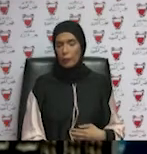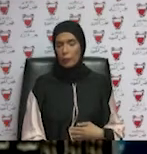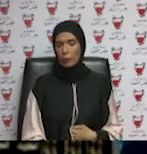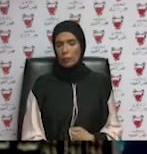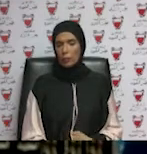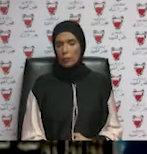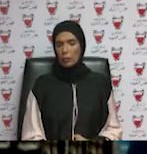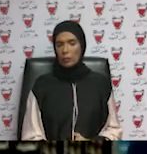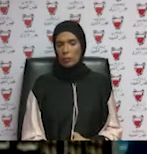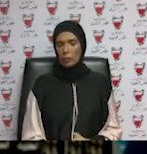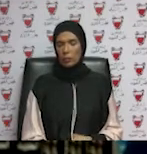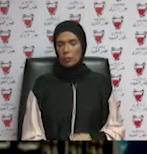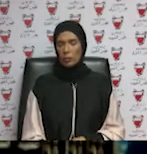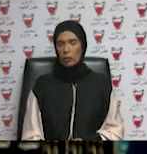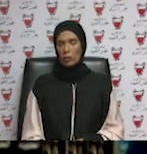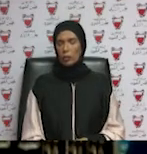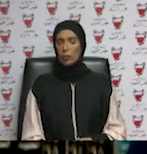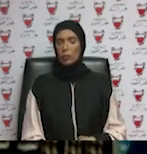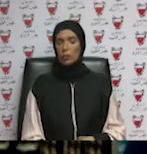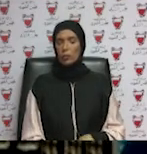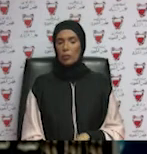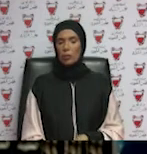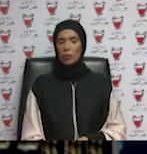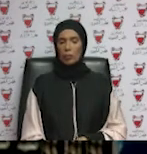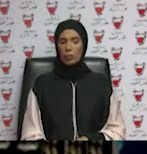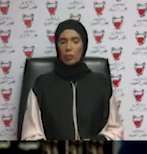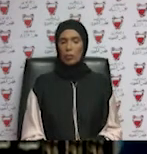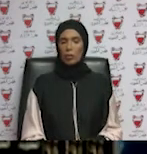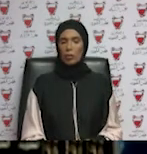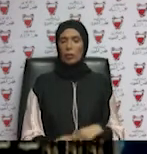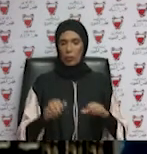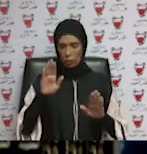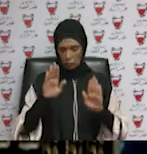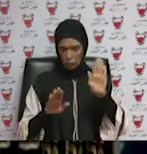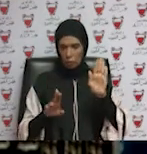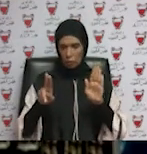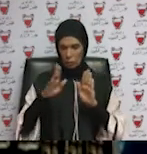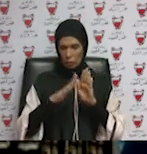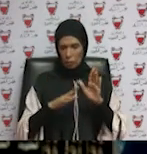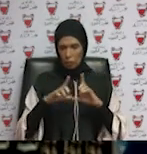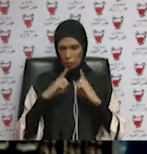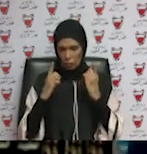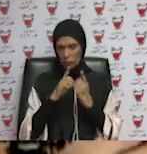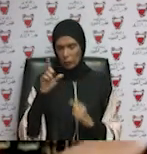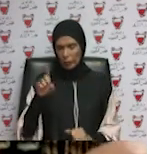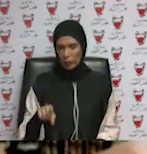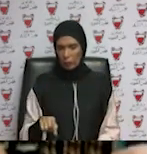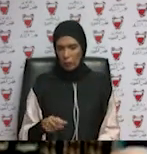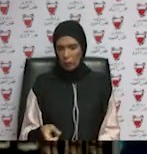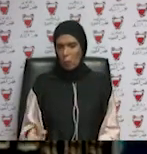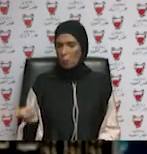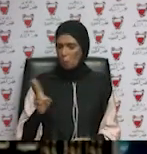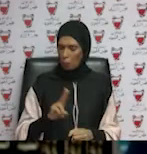مع الرئيس والأمر للمجلس الموقر بأنه أن نصوت على تقرير اللجنة اليوم ولا يعود،